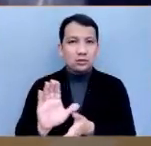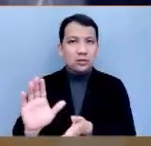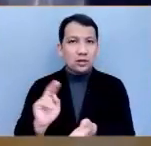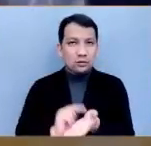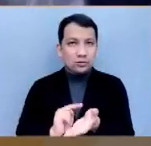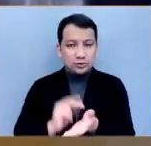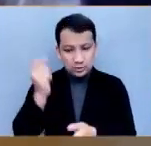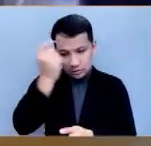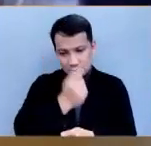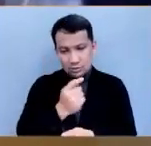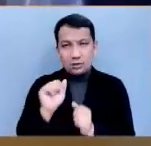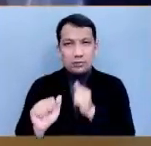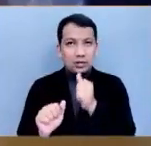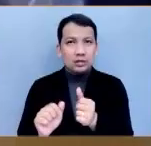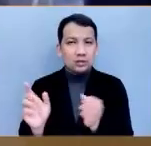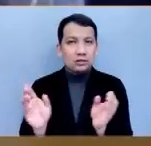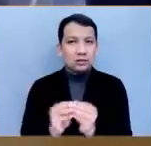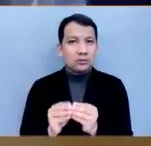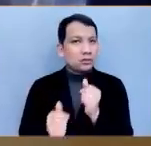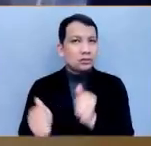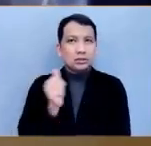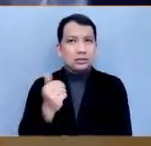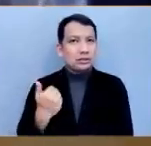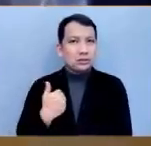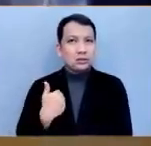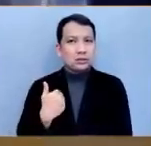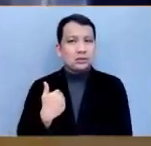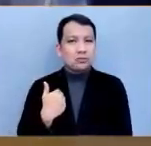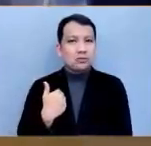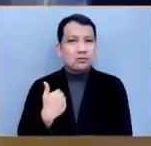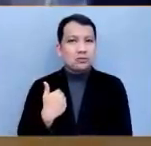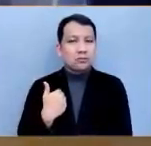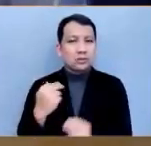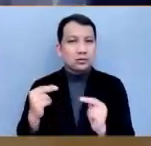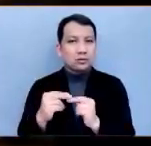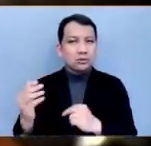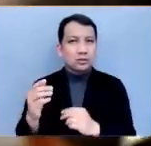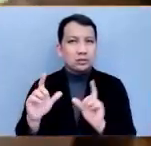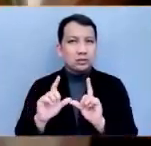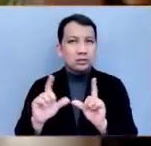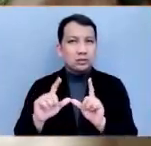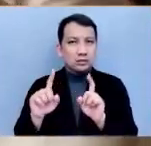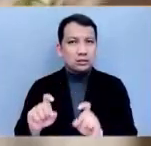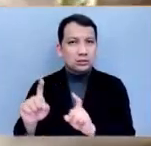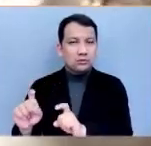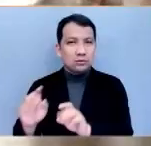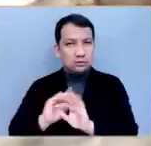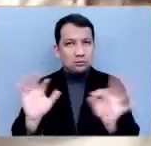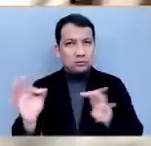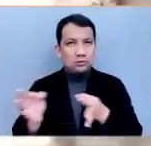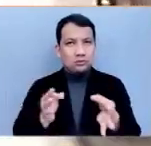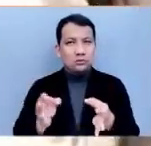graduates na hindi pa nakapasa ng nurse license or examination. Malinaw ang nakasaad sa